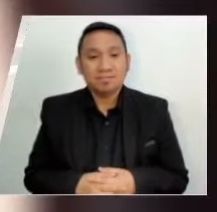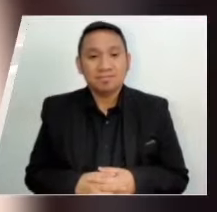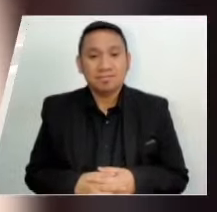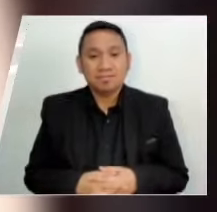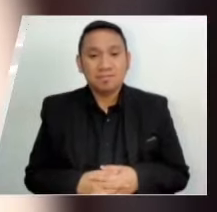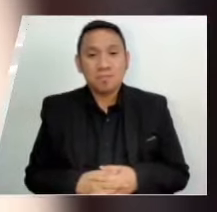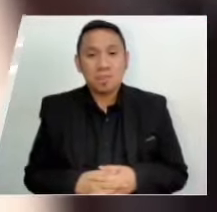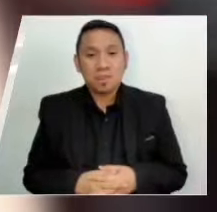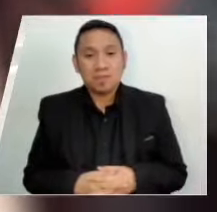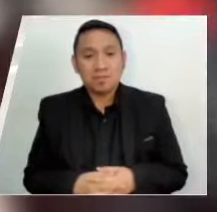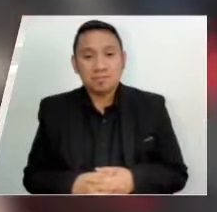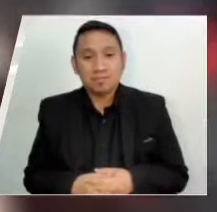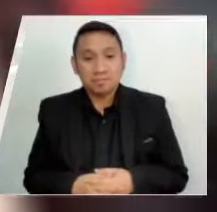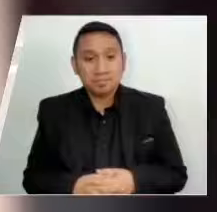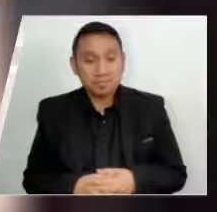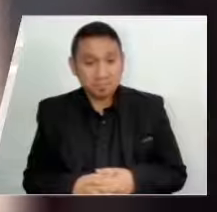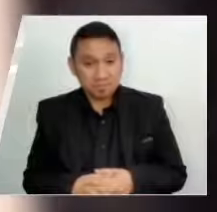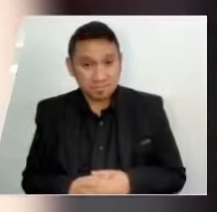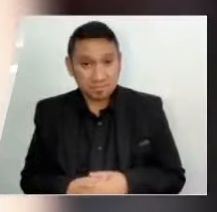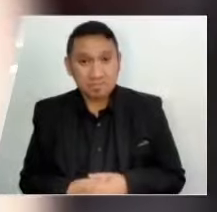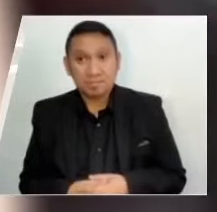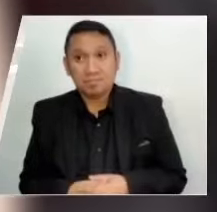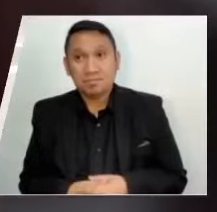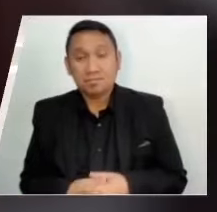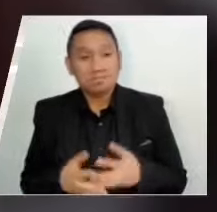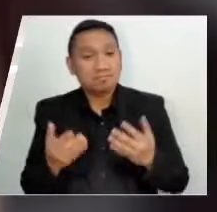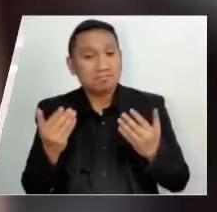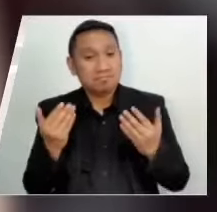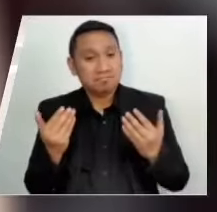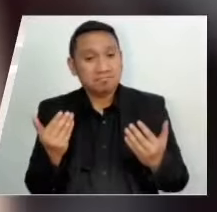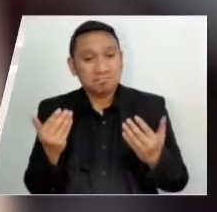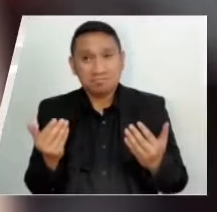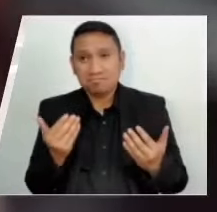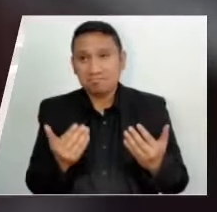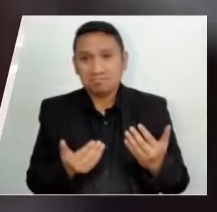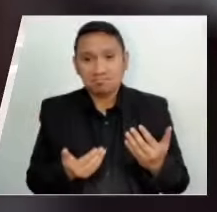man. Now I can rest my